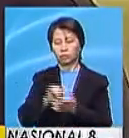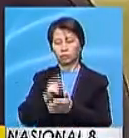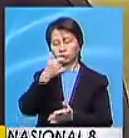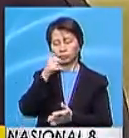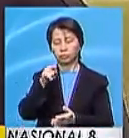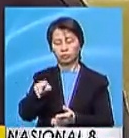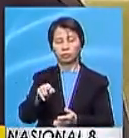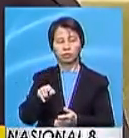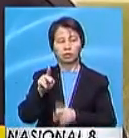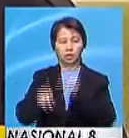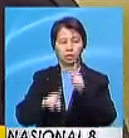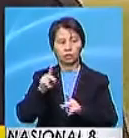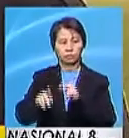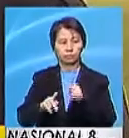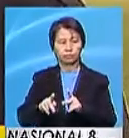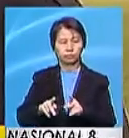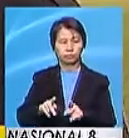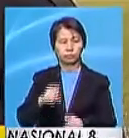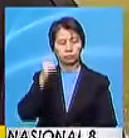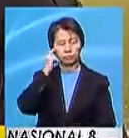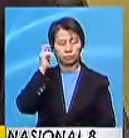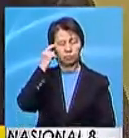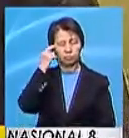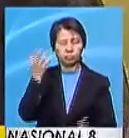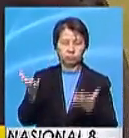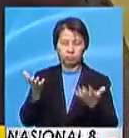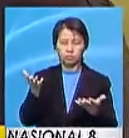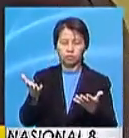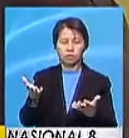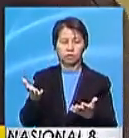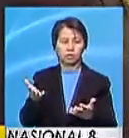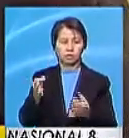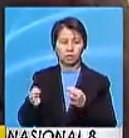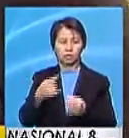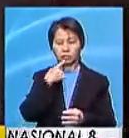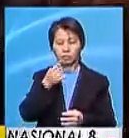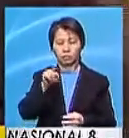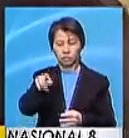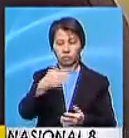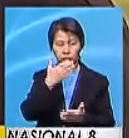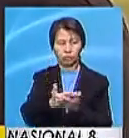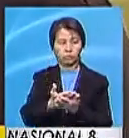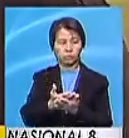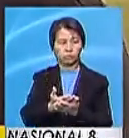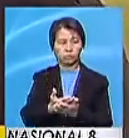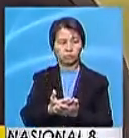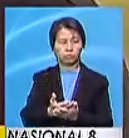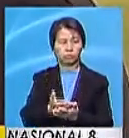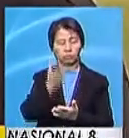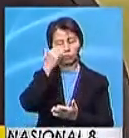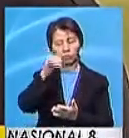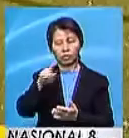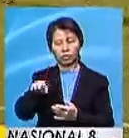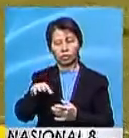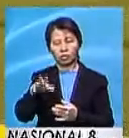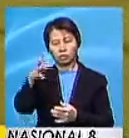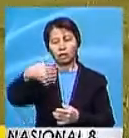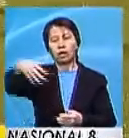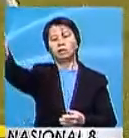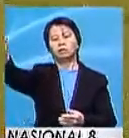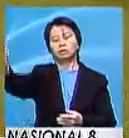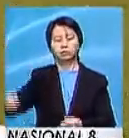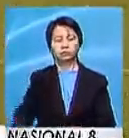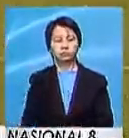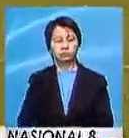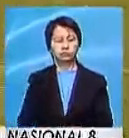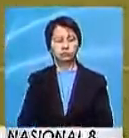player. But people in Malaysia respect my opinion. If I say Rozaimi good, they second him immediately. Sementara